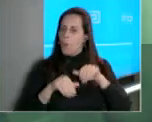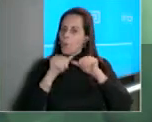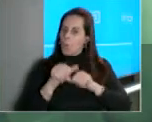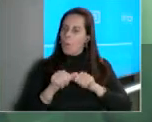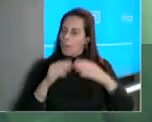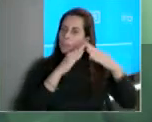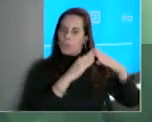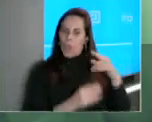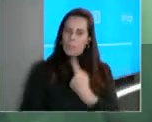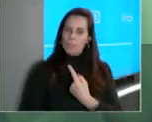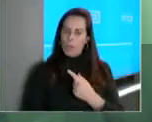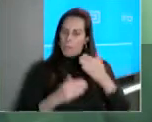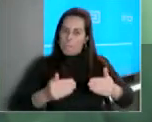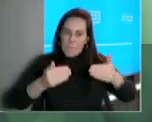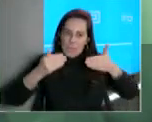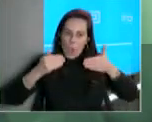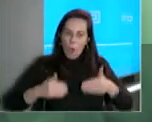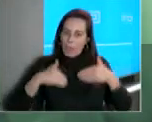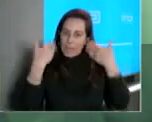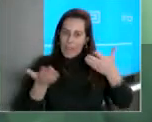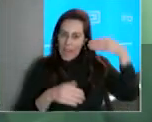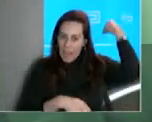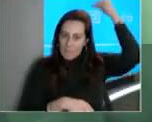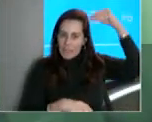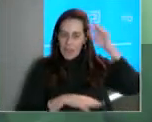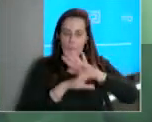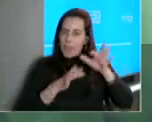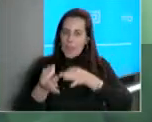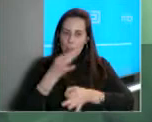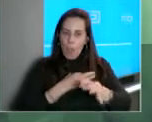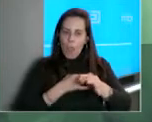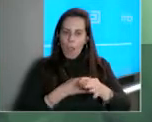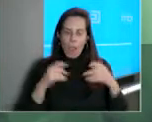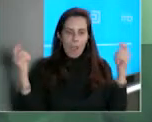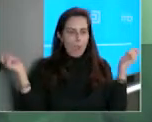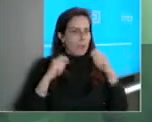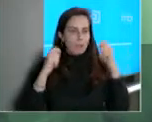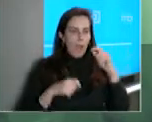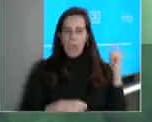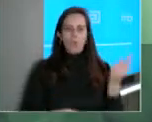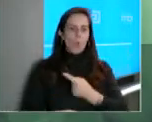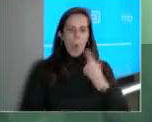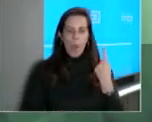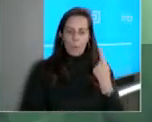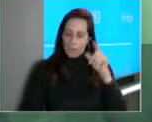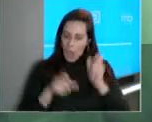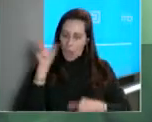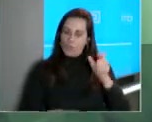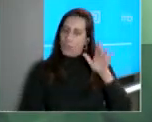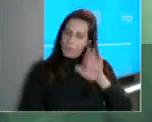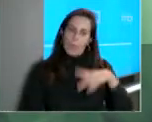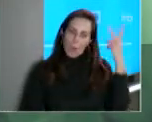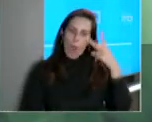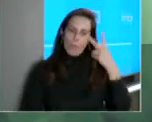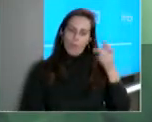גדול בהתיישבות. פינוי ההתנחלויות ומסירתם לפלסטינים ללא תמורה הפתיע את המערכת הפוליטית, את האזרחים